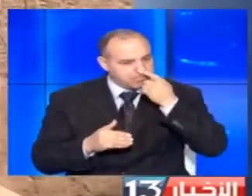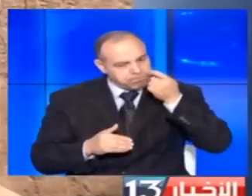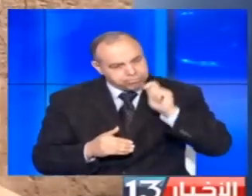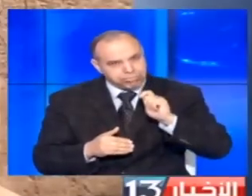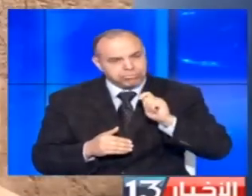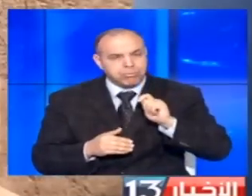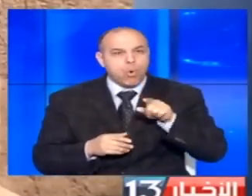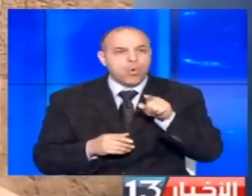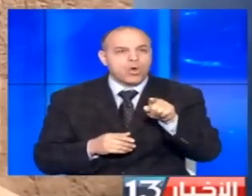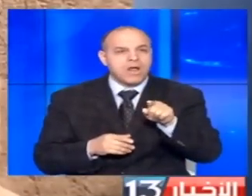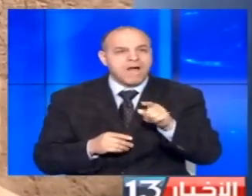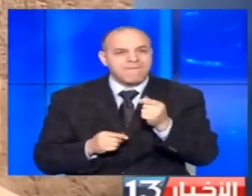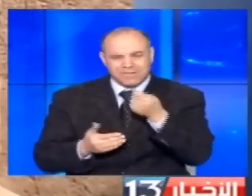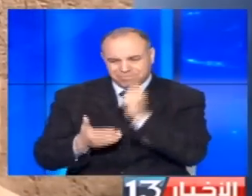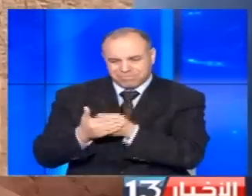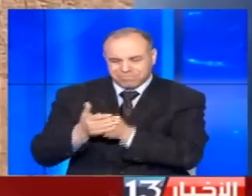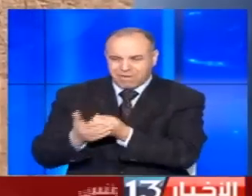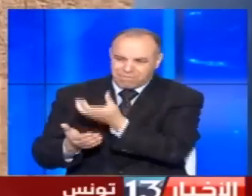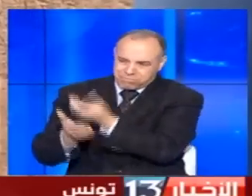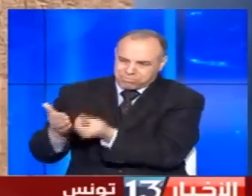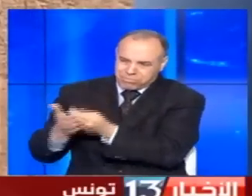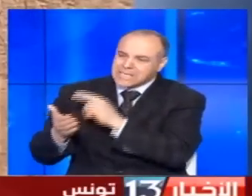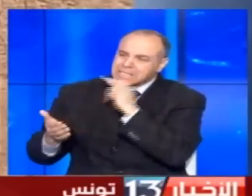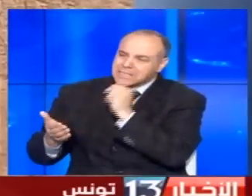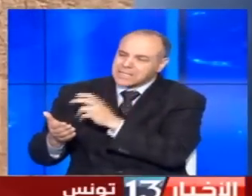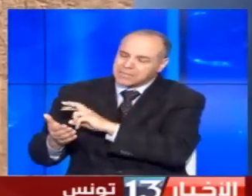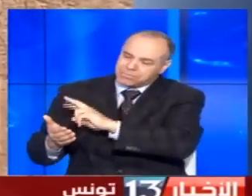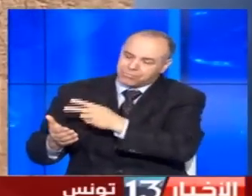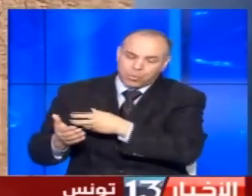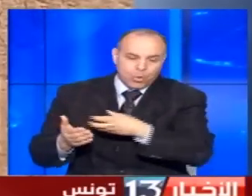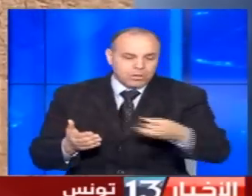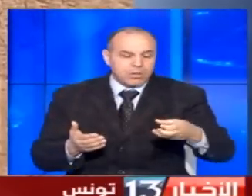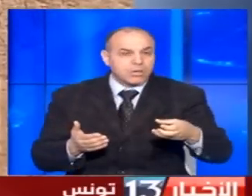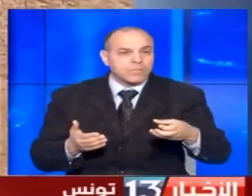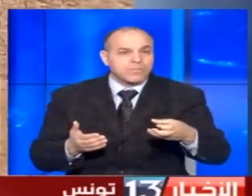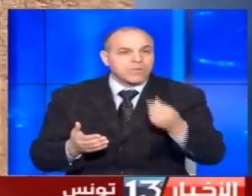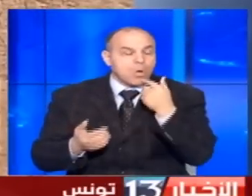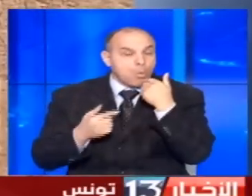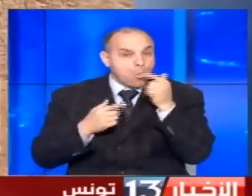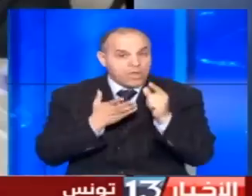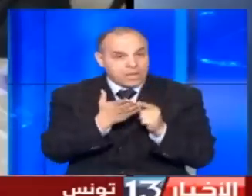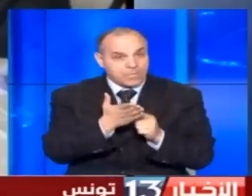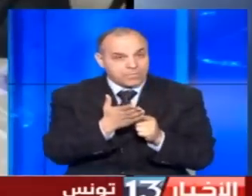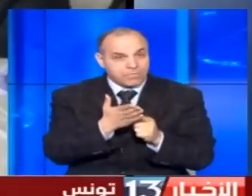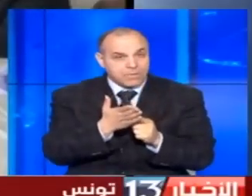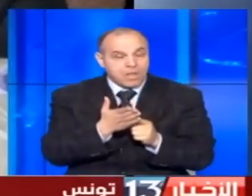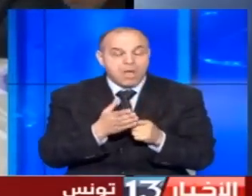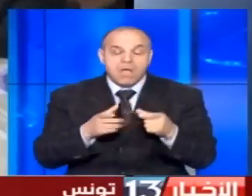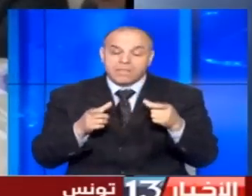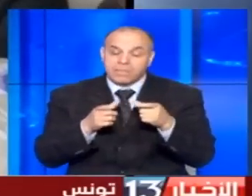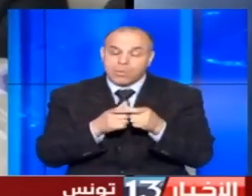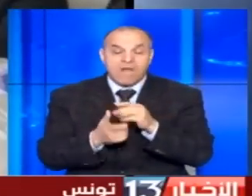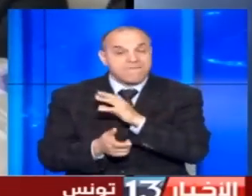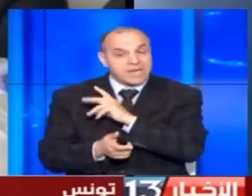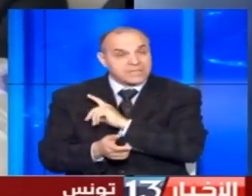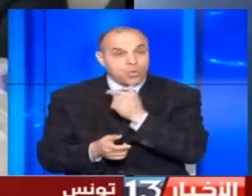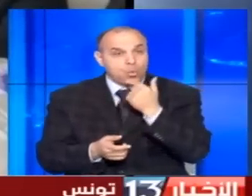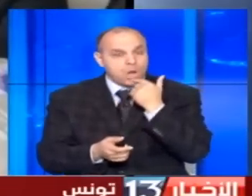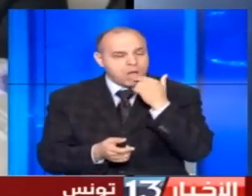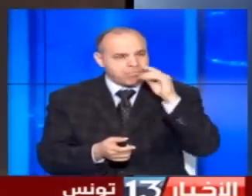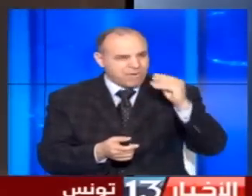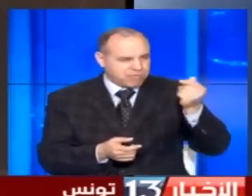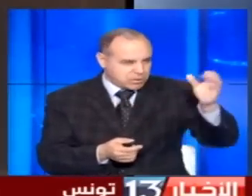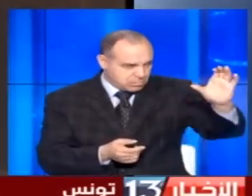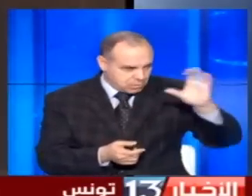الاقتطاع من عائدات الضرائب التي تجمعها نيابه عنها في تحد واضح لها قالت السلطه الفلسطينيه انها رفضت